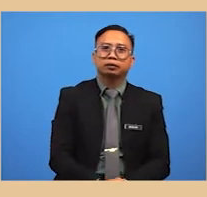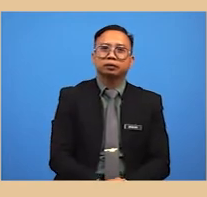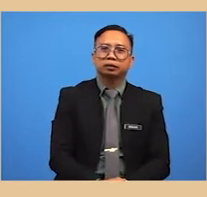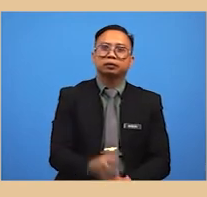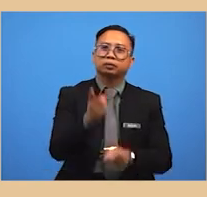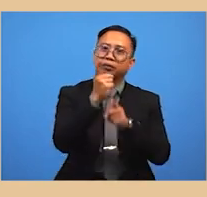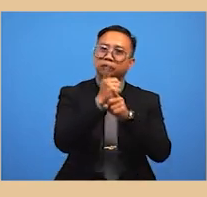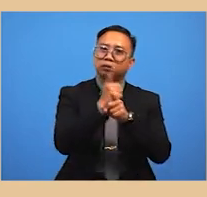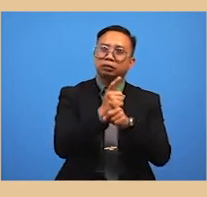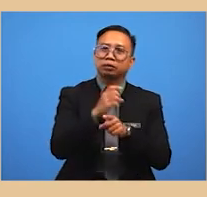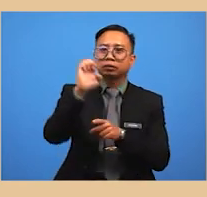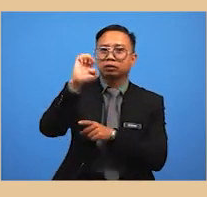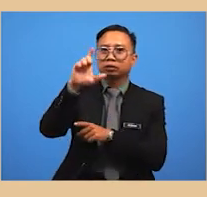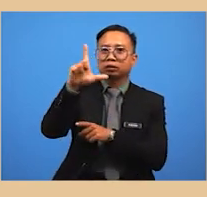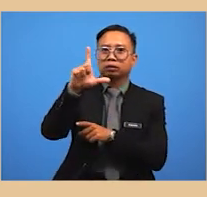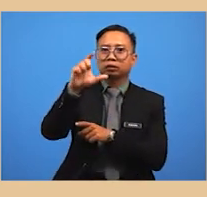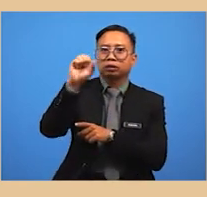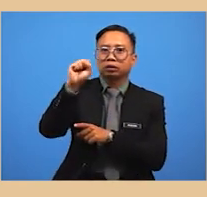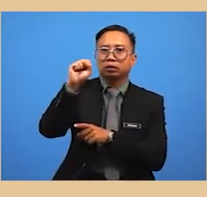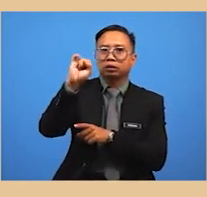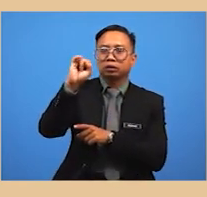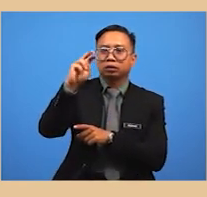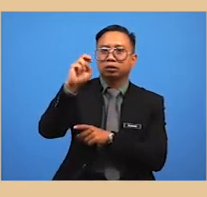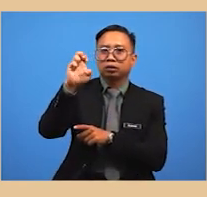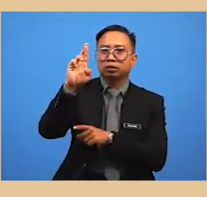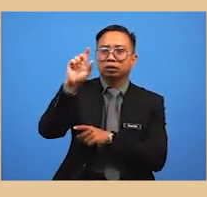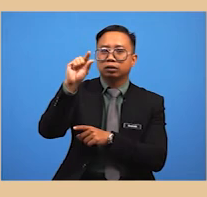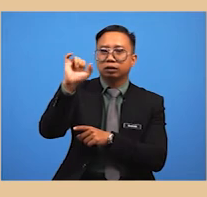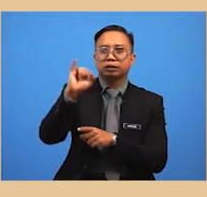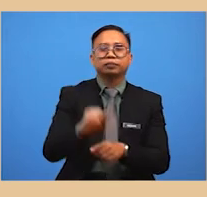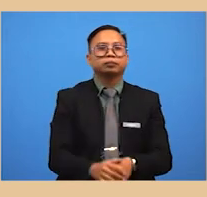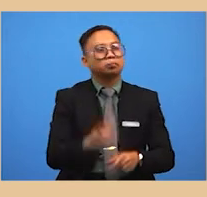Ya betul murid-murid, sel sinergi.